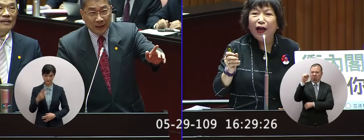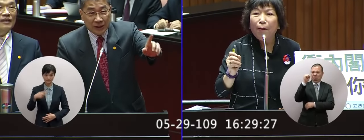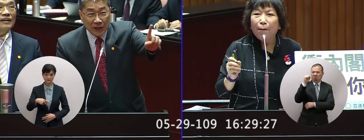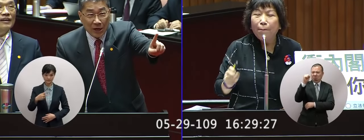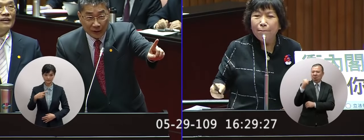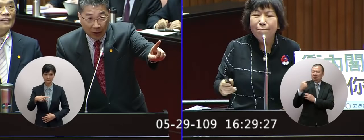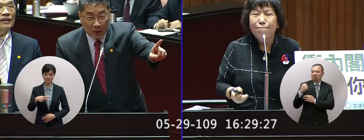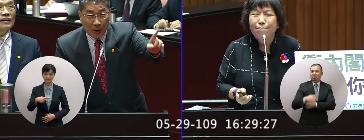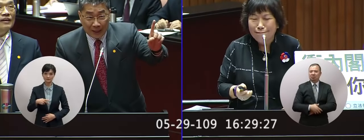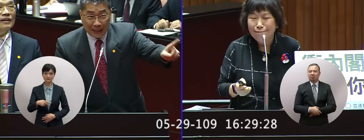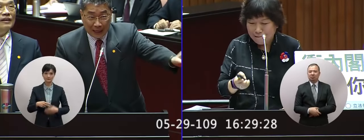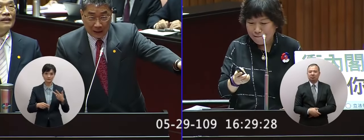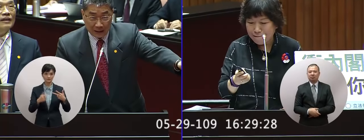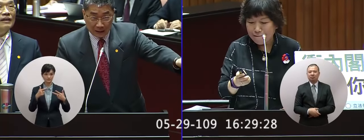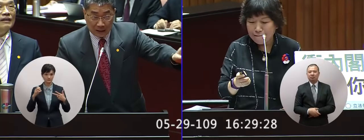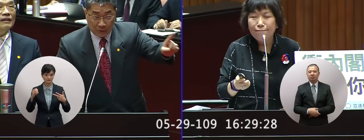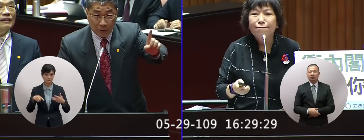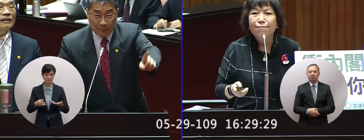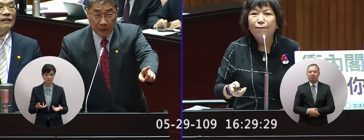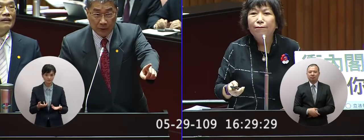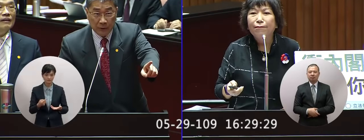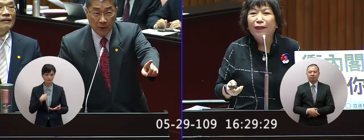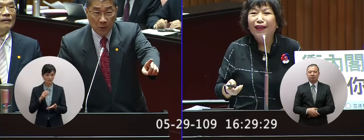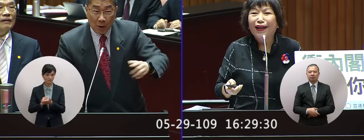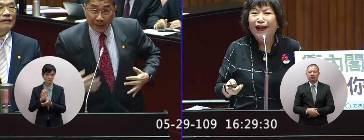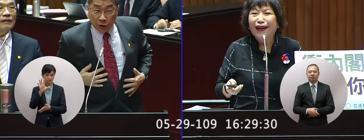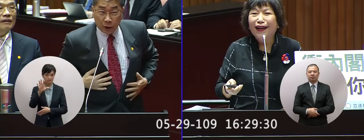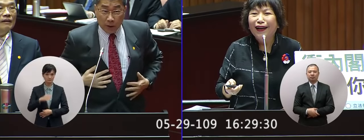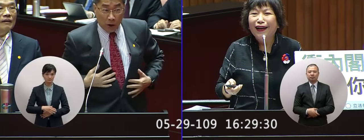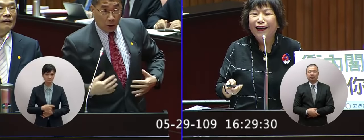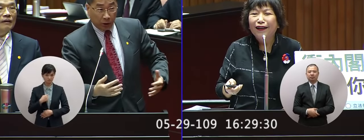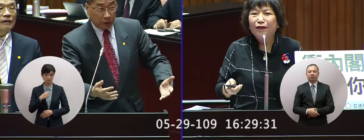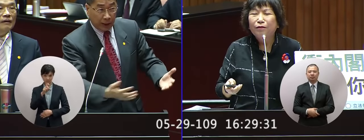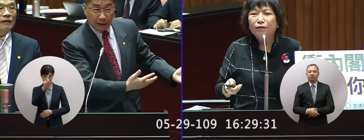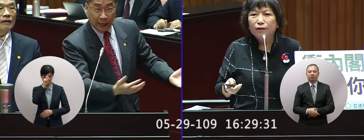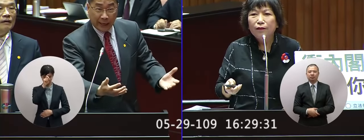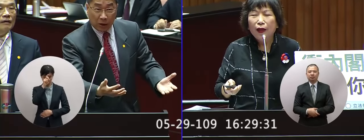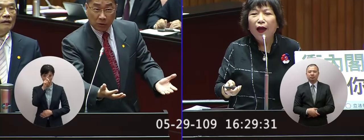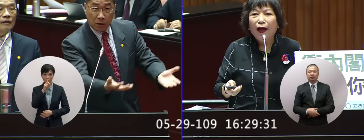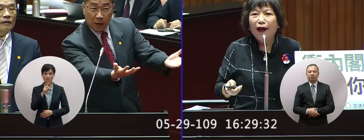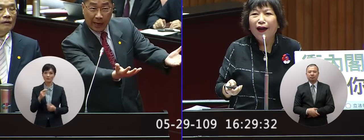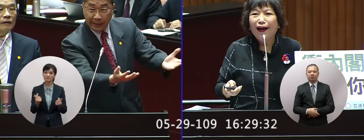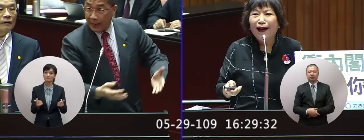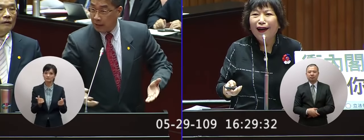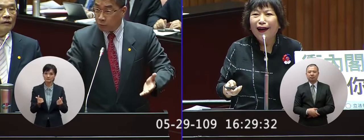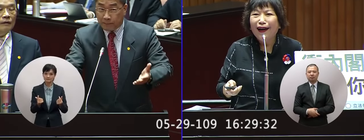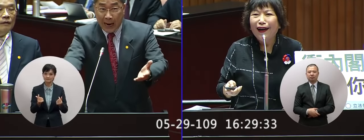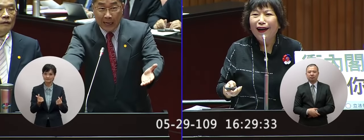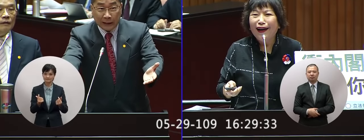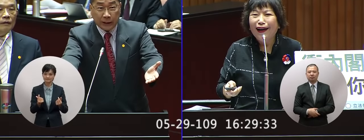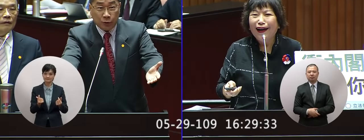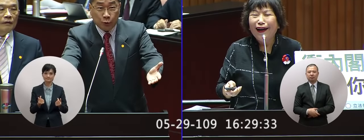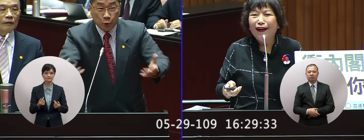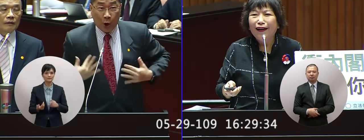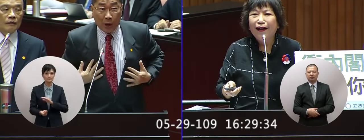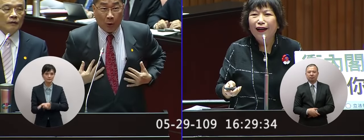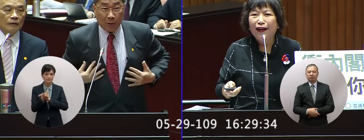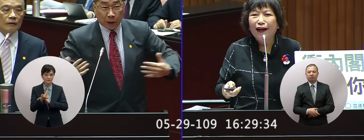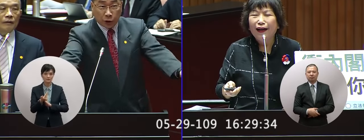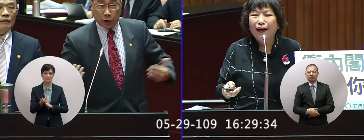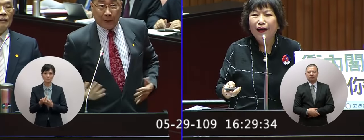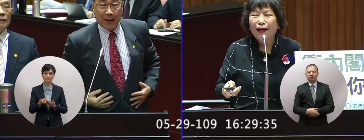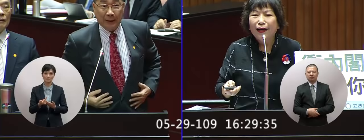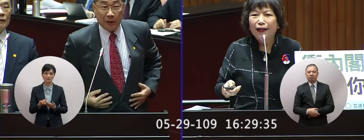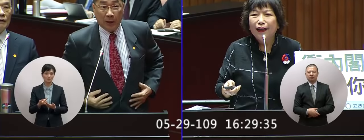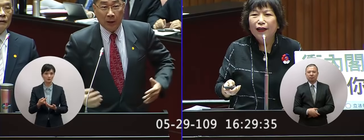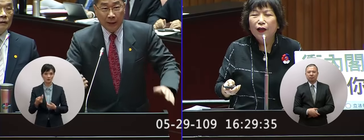有760哦，我那个甲委员报告，我嘛足希望讲哦，咱用去讲会加几百个啊，这个巡官给